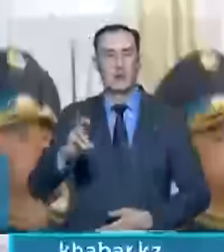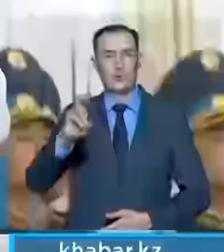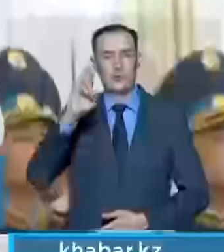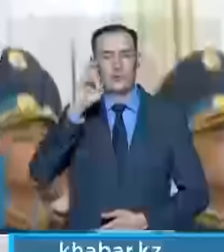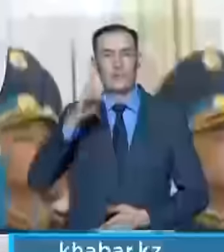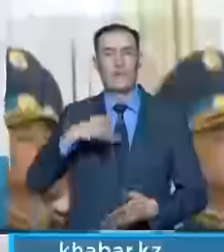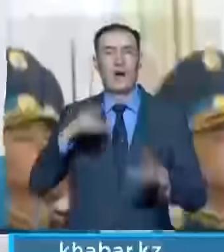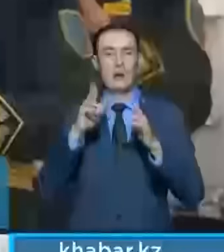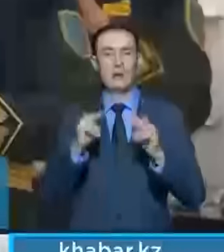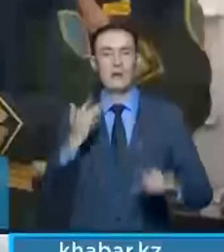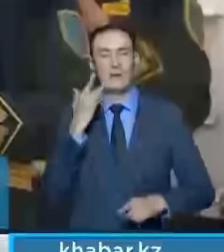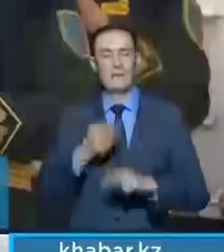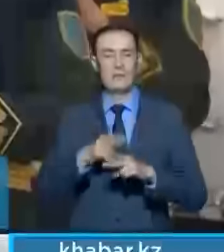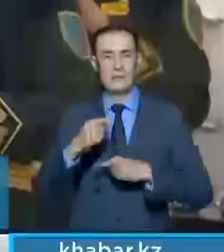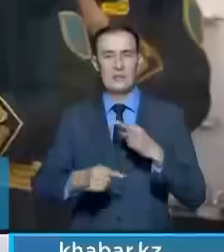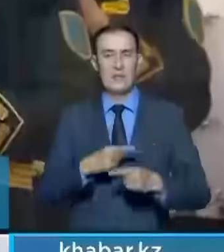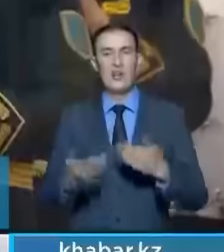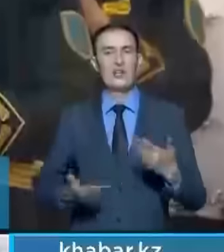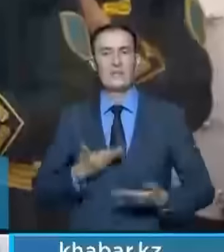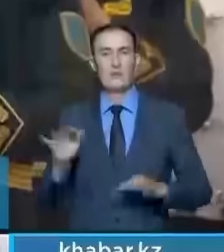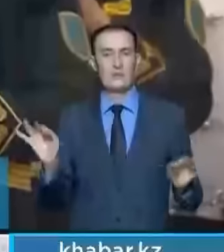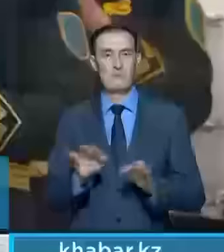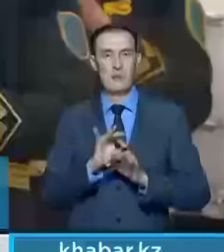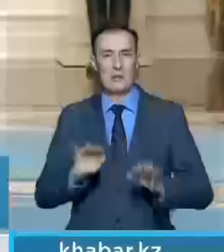Ақорде это всегда живой звук.